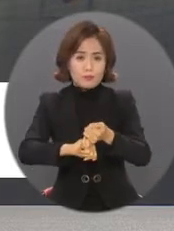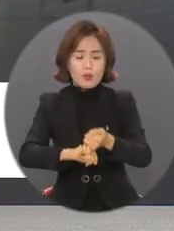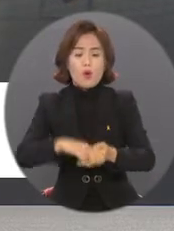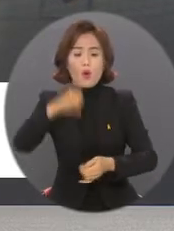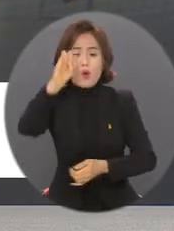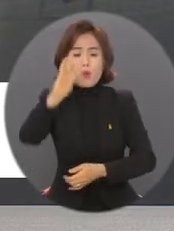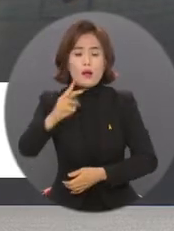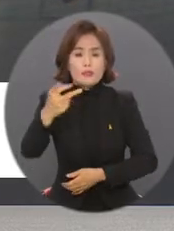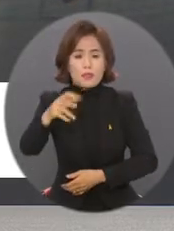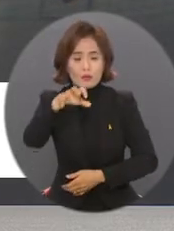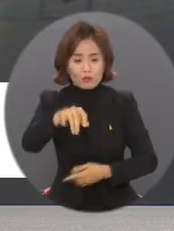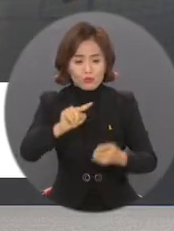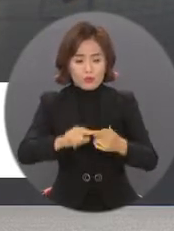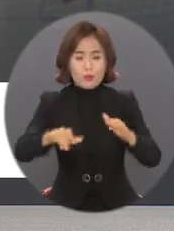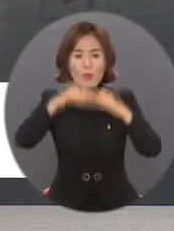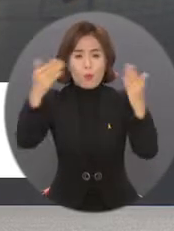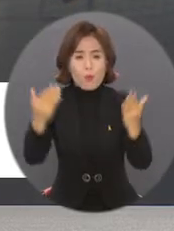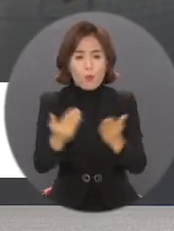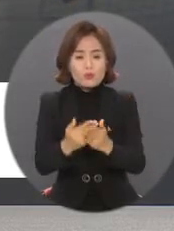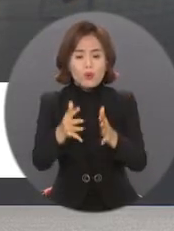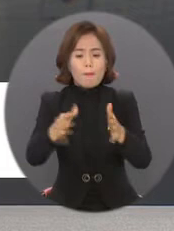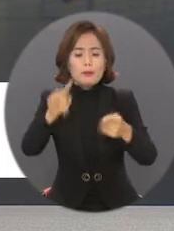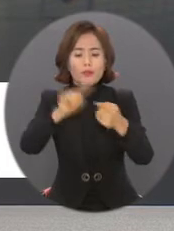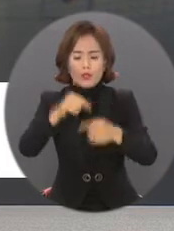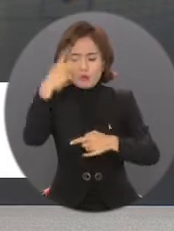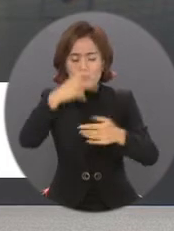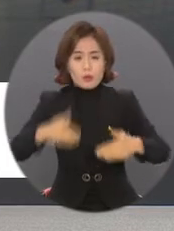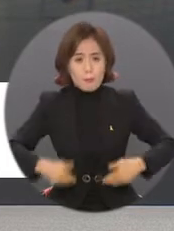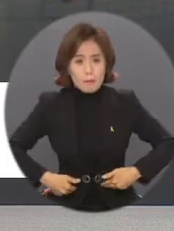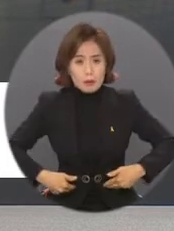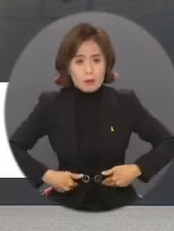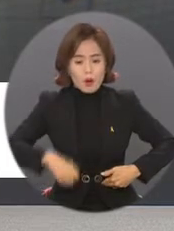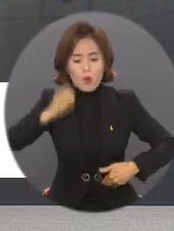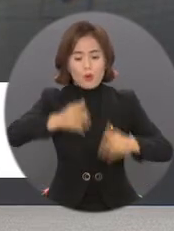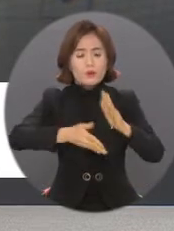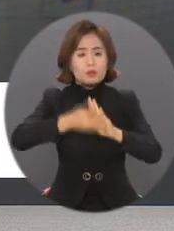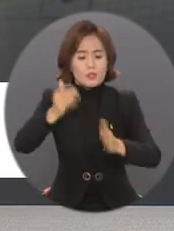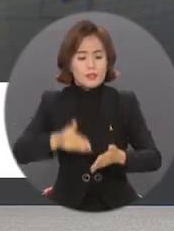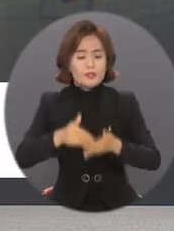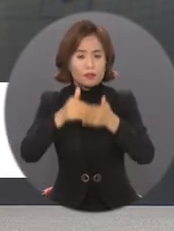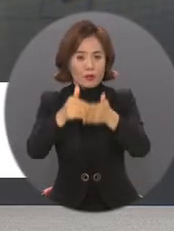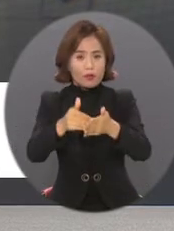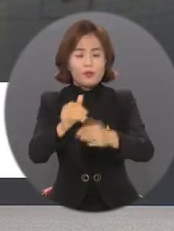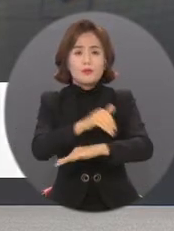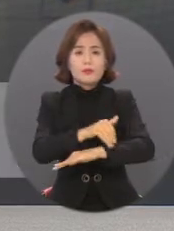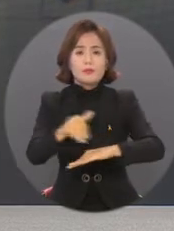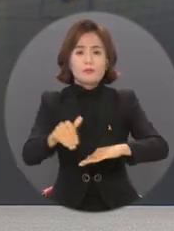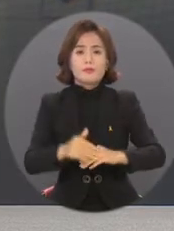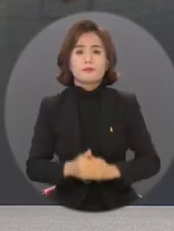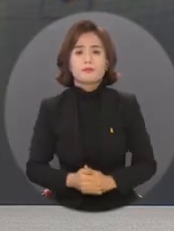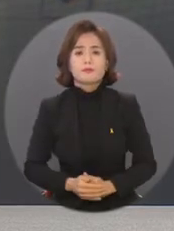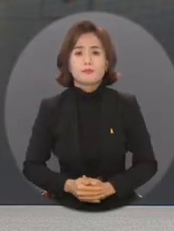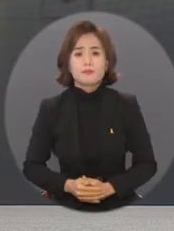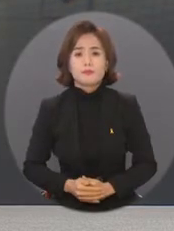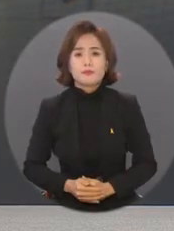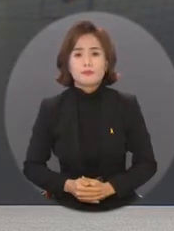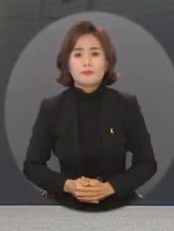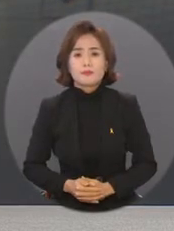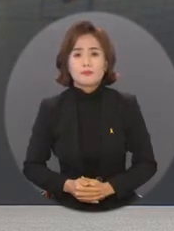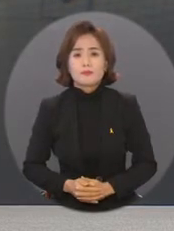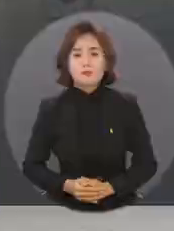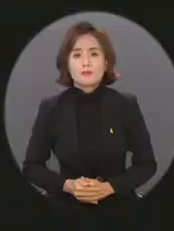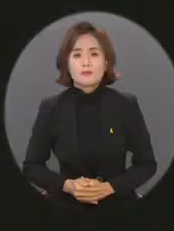광산구는 전체 광주 아파트에 대한 조사가 필요하다는 의견을 방조 시에 전달할 계획입니다 보도에 우 조문기